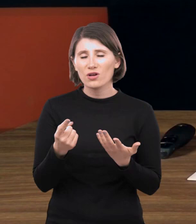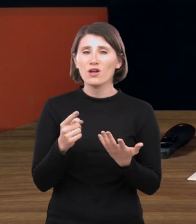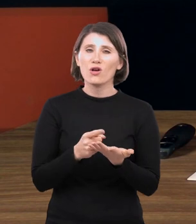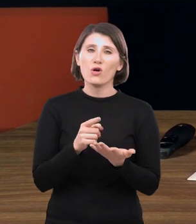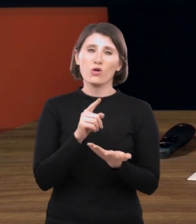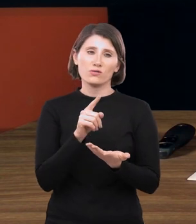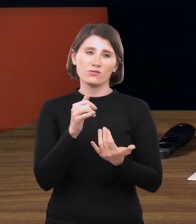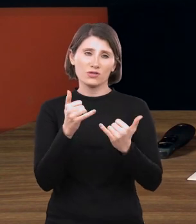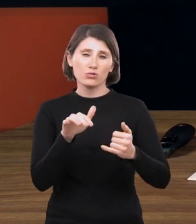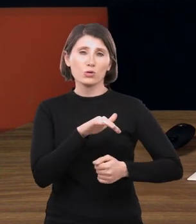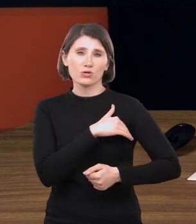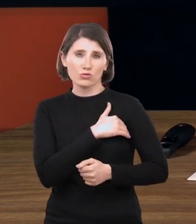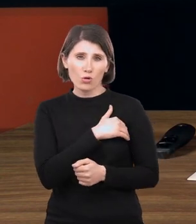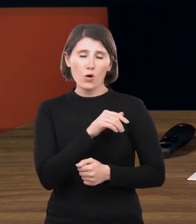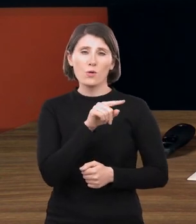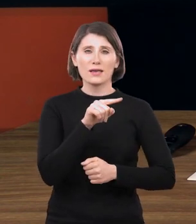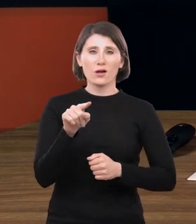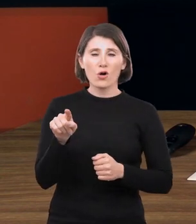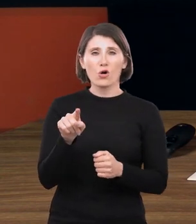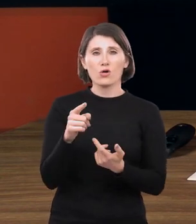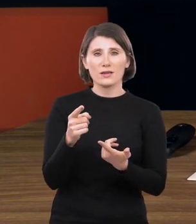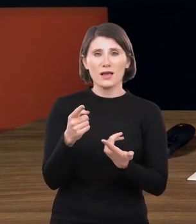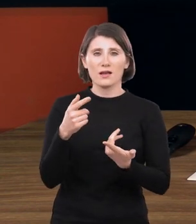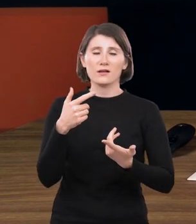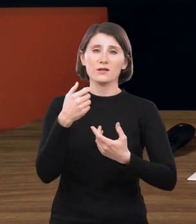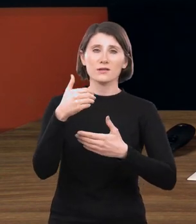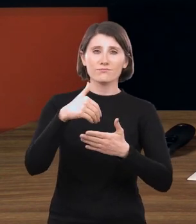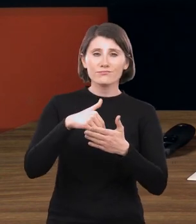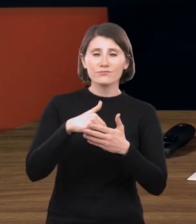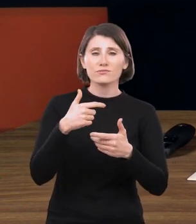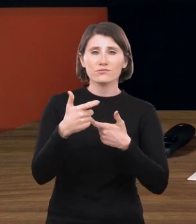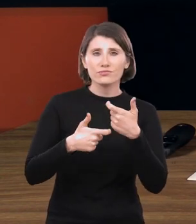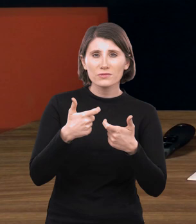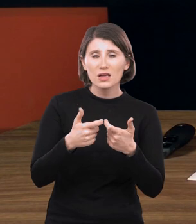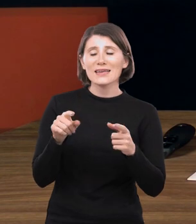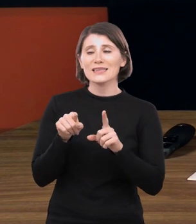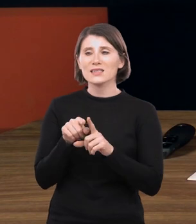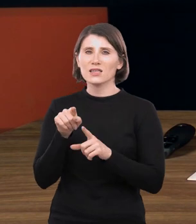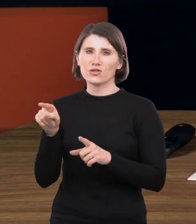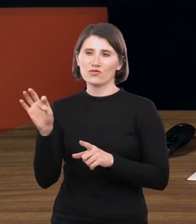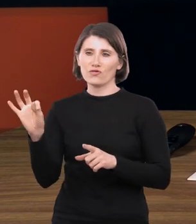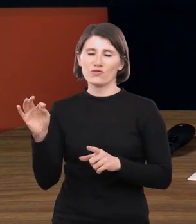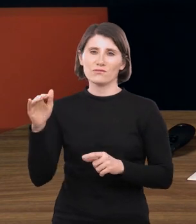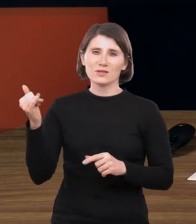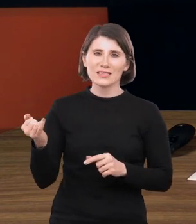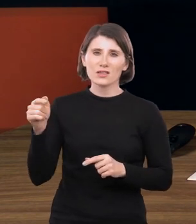i tego, jak podchodzą do dziecka, ale też od samego dziecka i jego poziomu